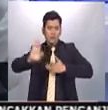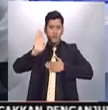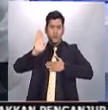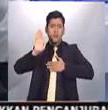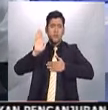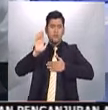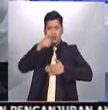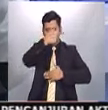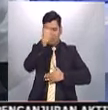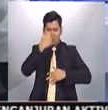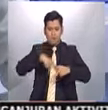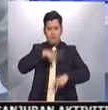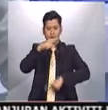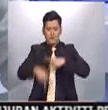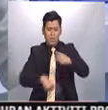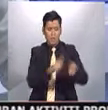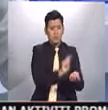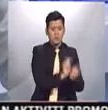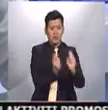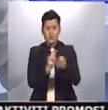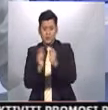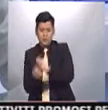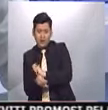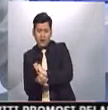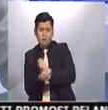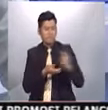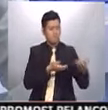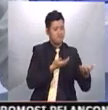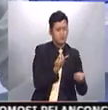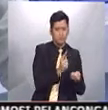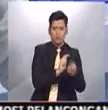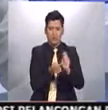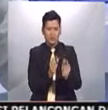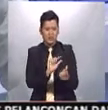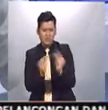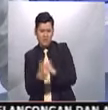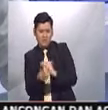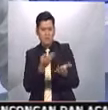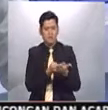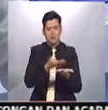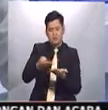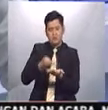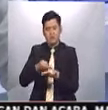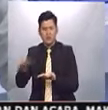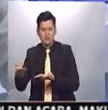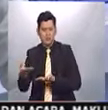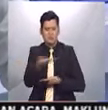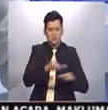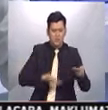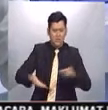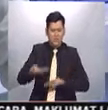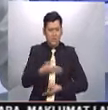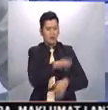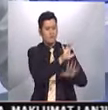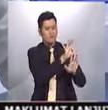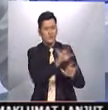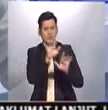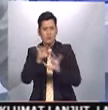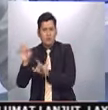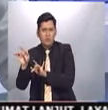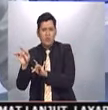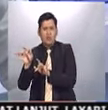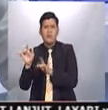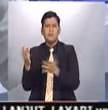akan ada proses lompat-melompat, ada proses tawar-menawar, ada proses beli-membeli, pujukan dan seterusnya.